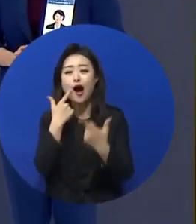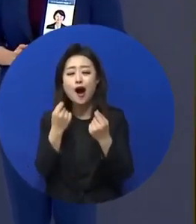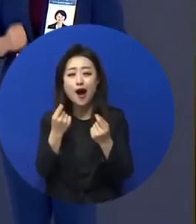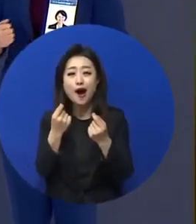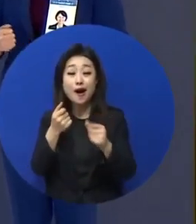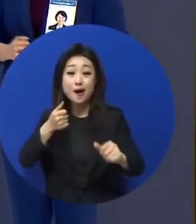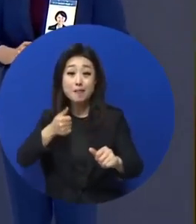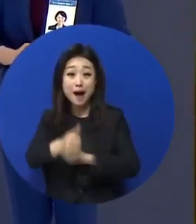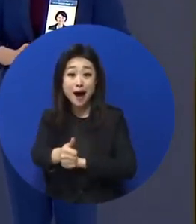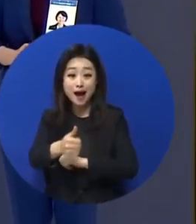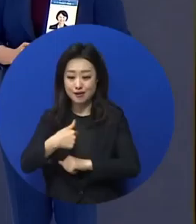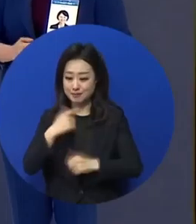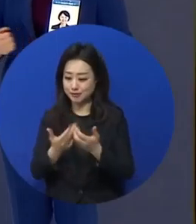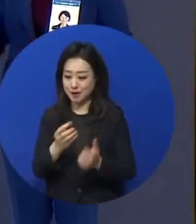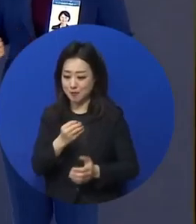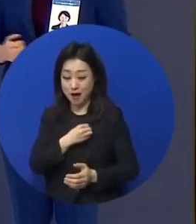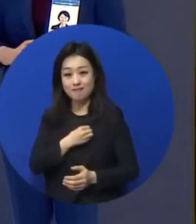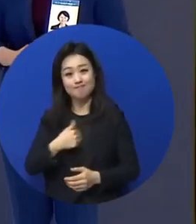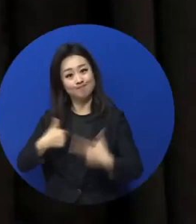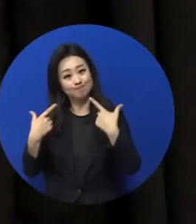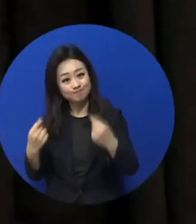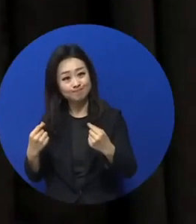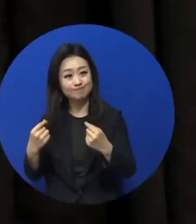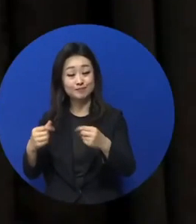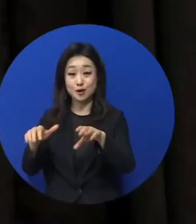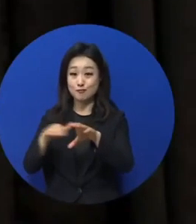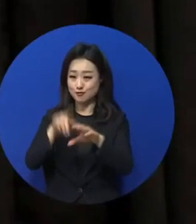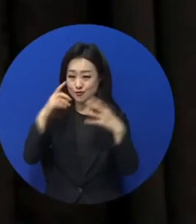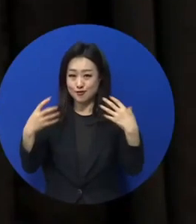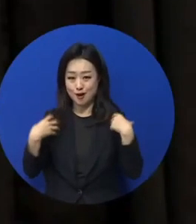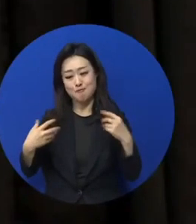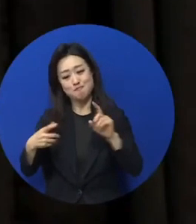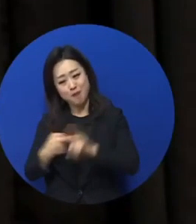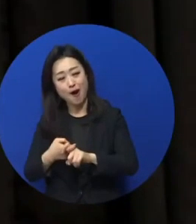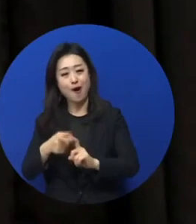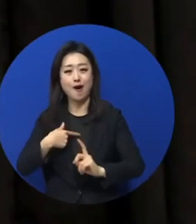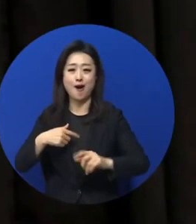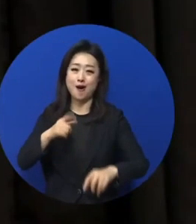민주당 당원이라고 당당하게 말하고 문재인 보유국이라고 자랑도 했습니다.